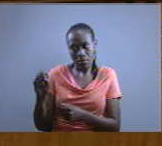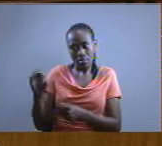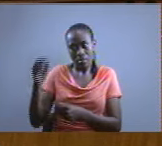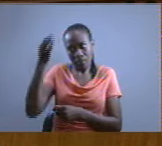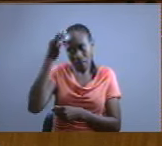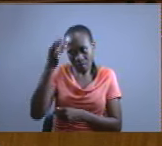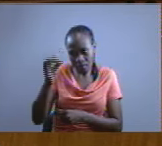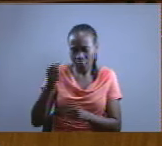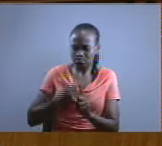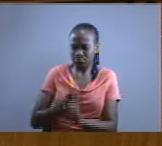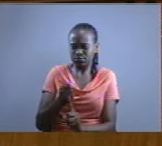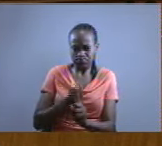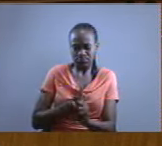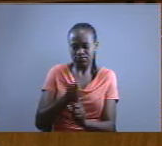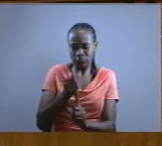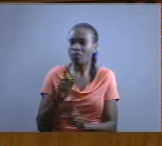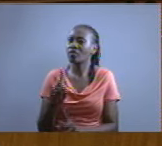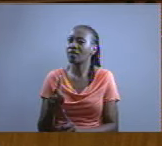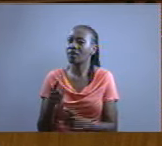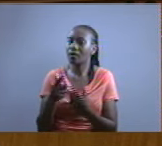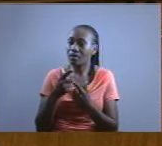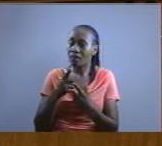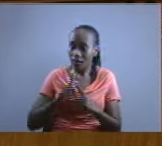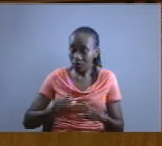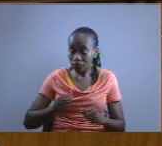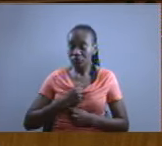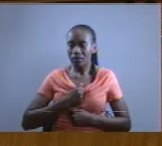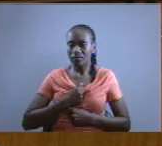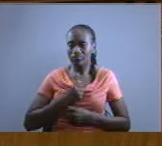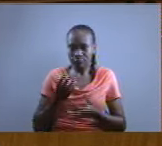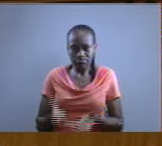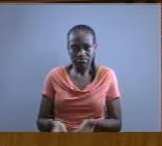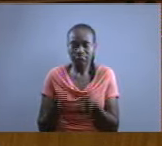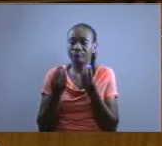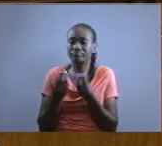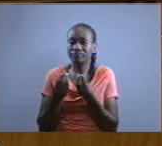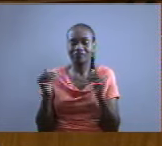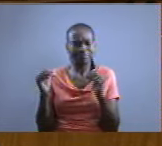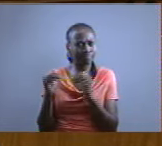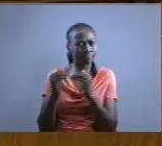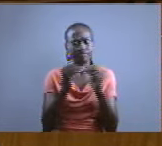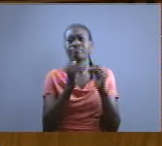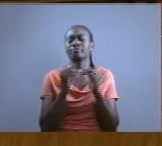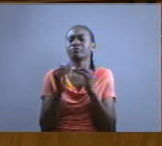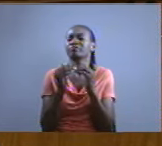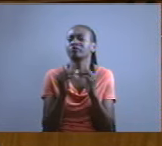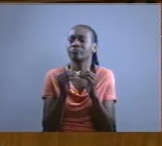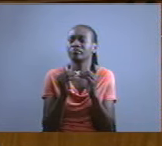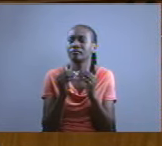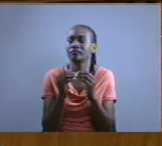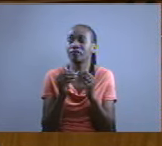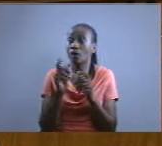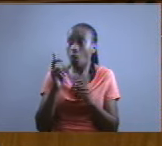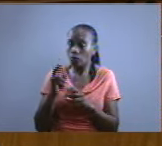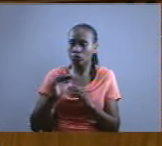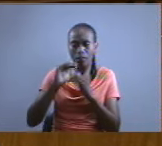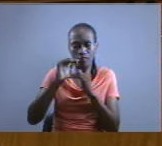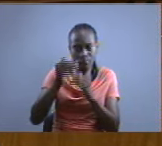gelyk behandel en teen diskriminasie beskerm word. Ons moet